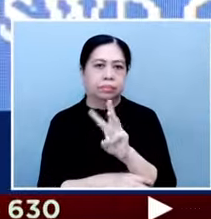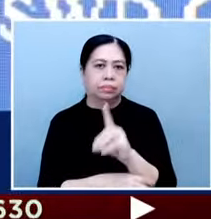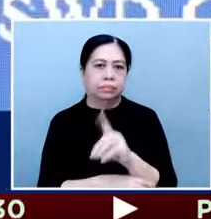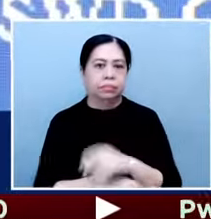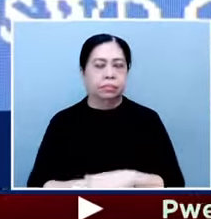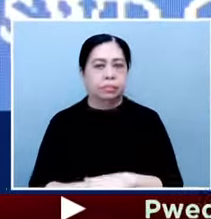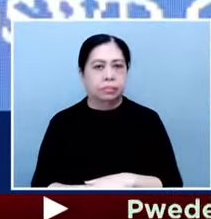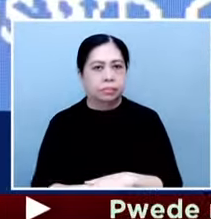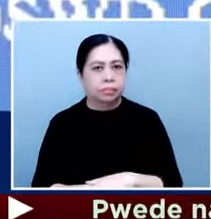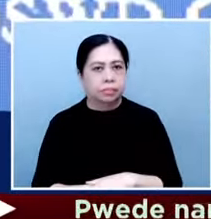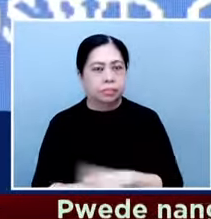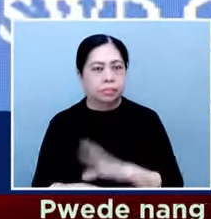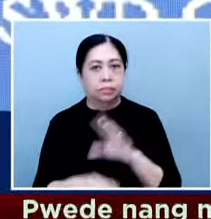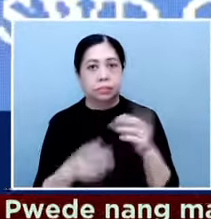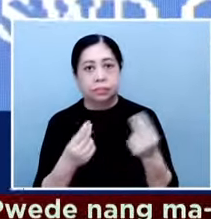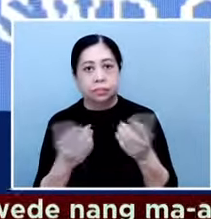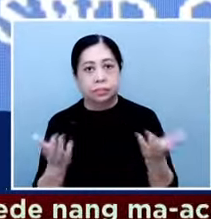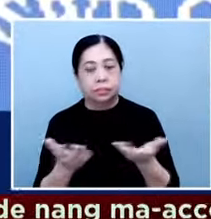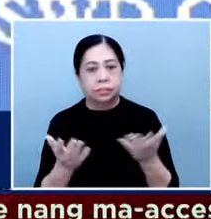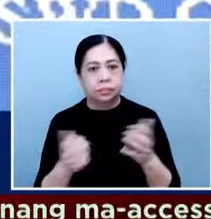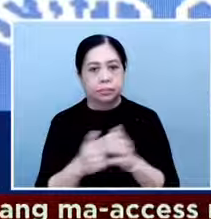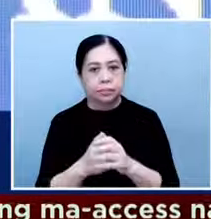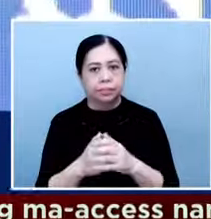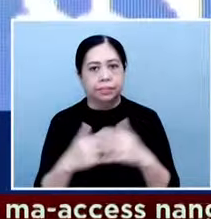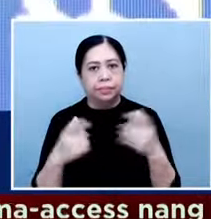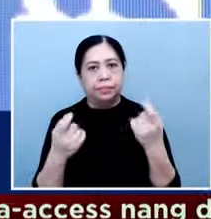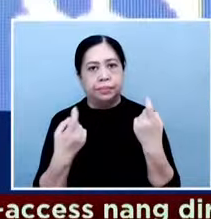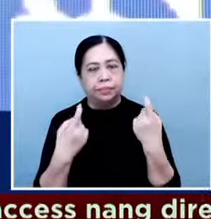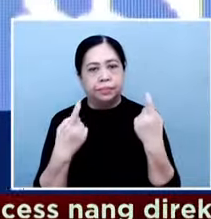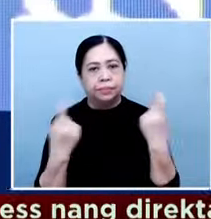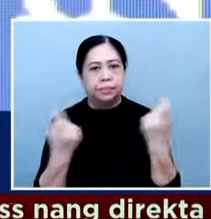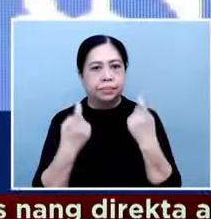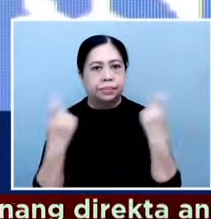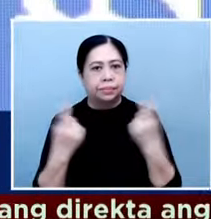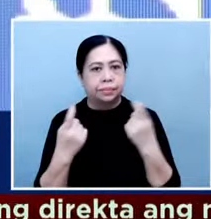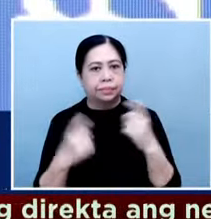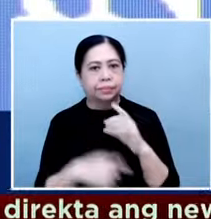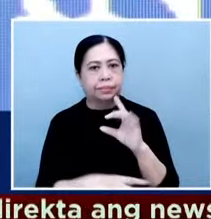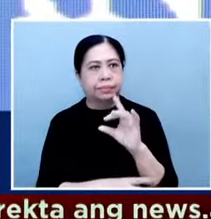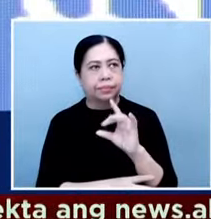Development. Isa na gawa ito sa pagdiriwang ng